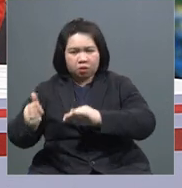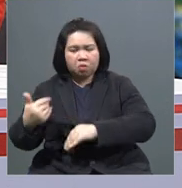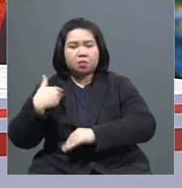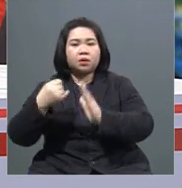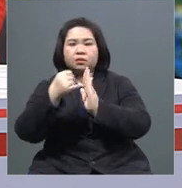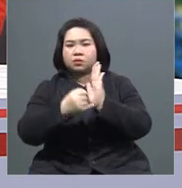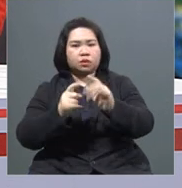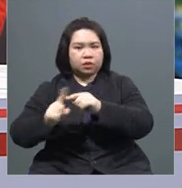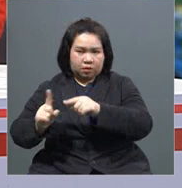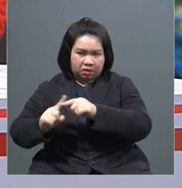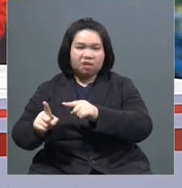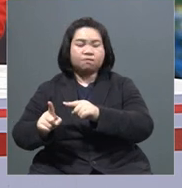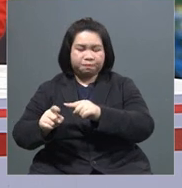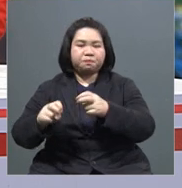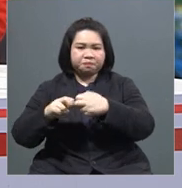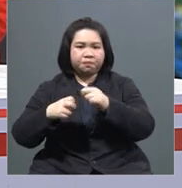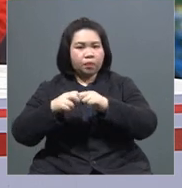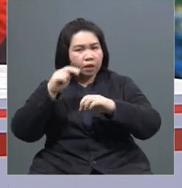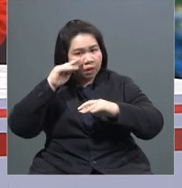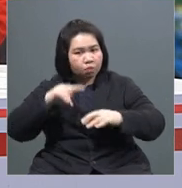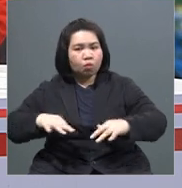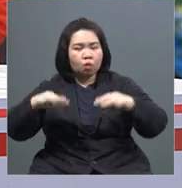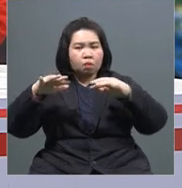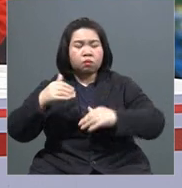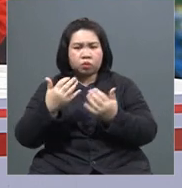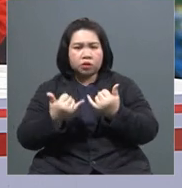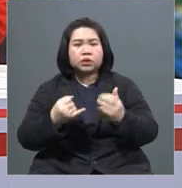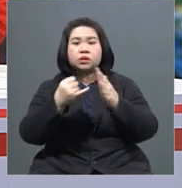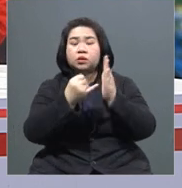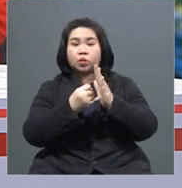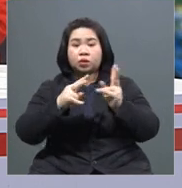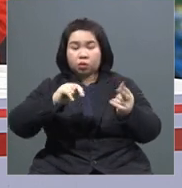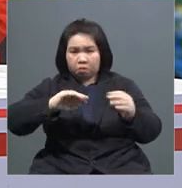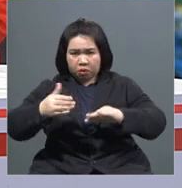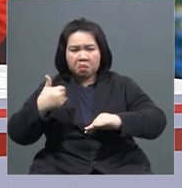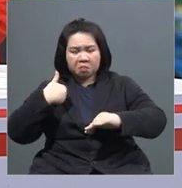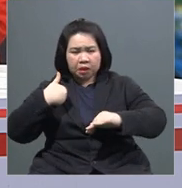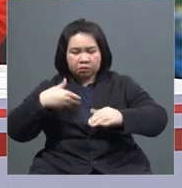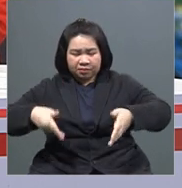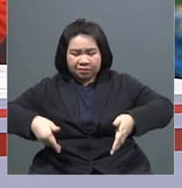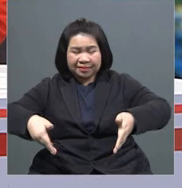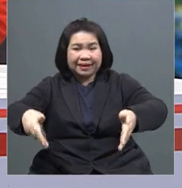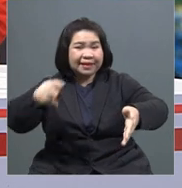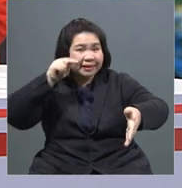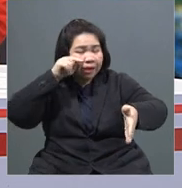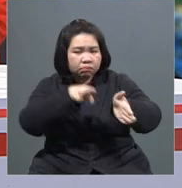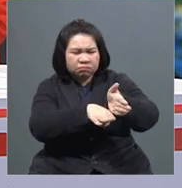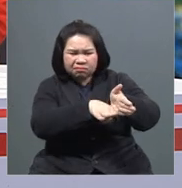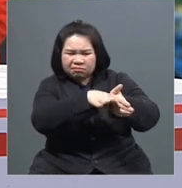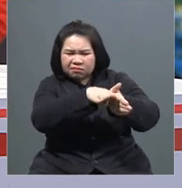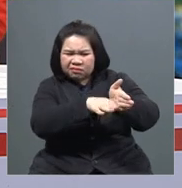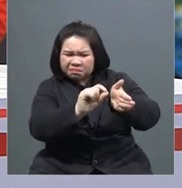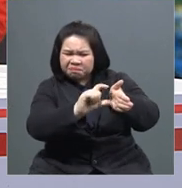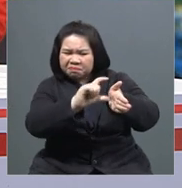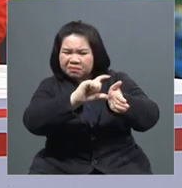ายจังหวัดโดยเฉพาะนะฮะที่นครพนมเนี่ยเขาบอกว่าตอนนี้เนี่ยไปดูระดับน้ำริมตลิ่งเขาบอกว่าอยู่ห่างจากระดับวิกฤตเนี่ยไม่ถึง1เม